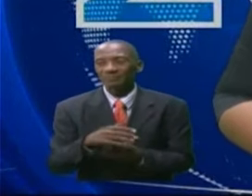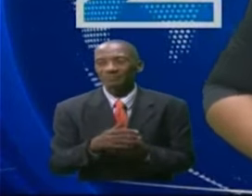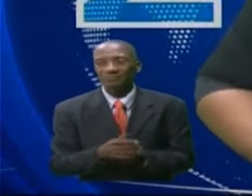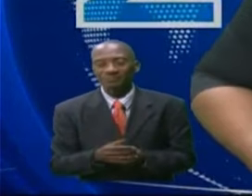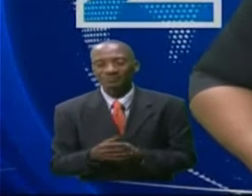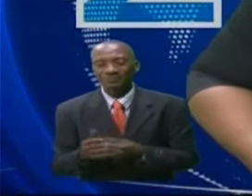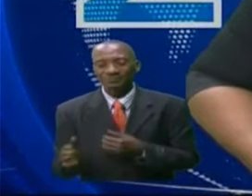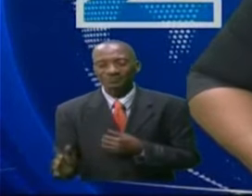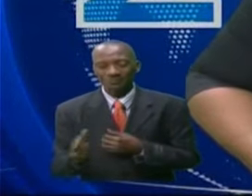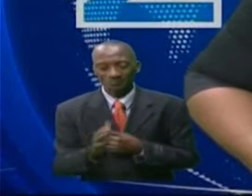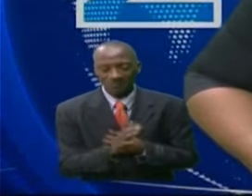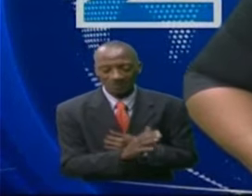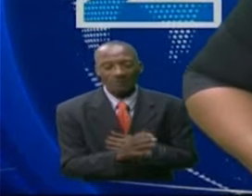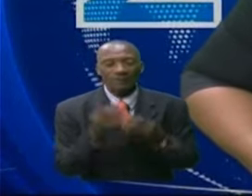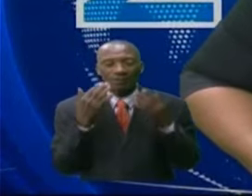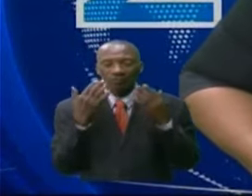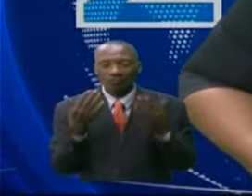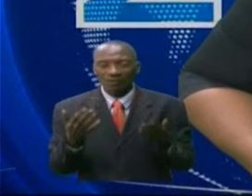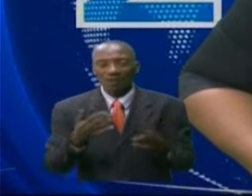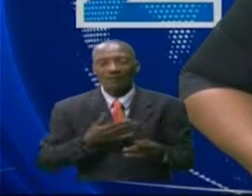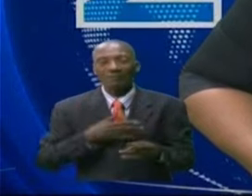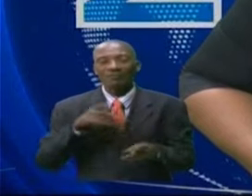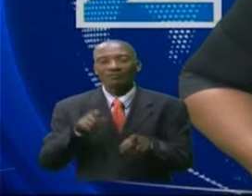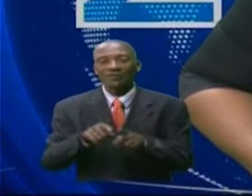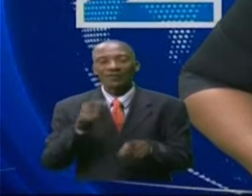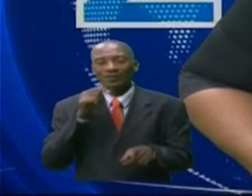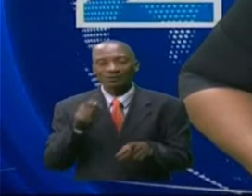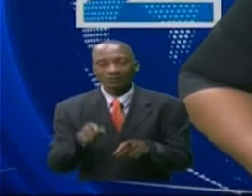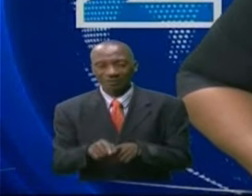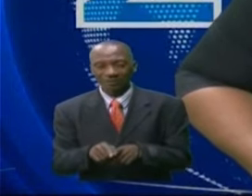par ici que nous bouclons ce journal. La prochaine édition, ce